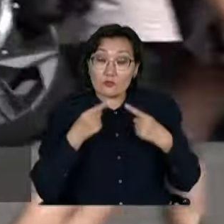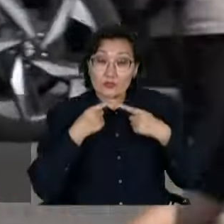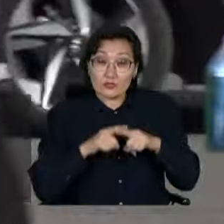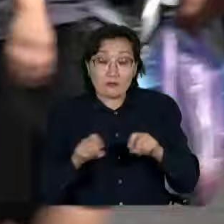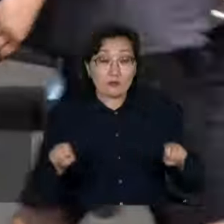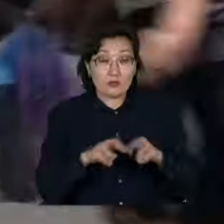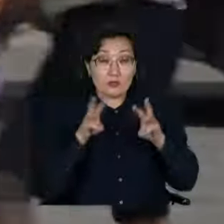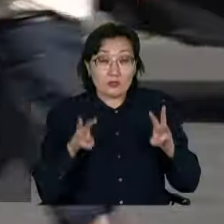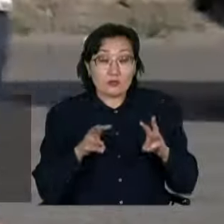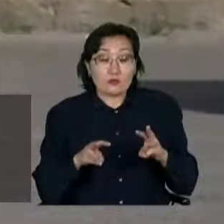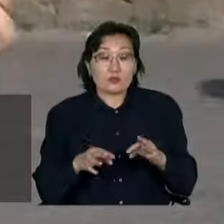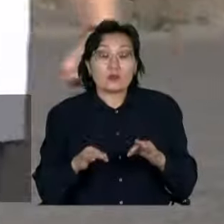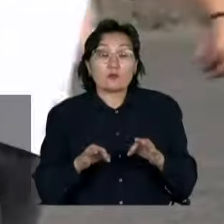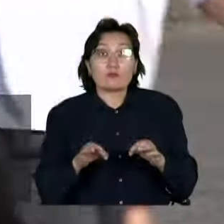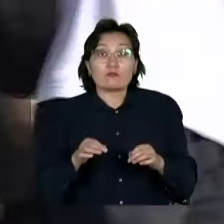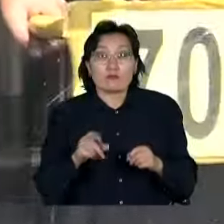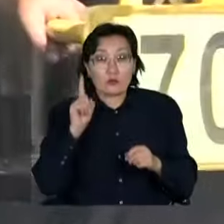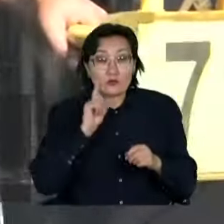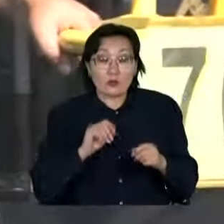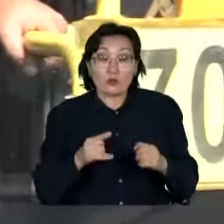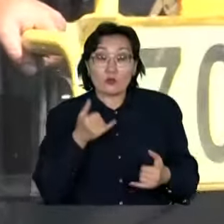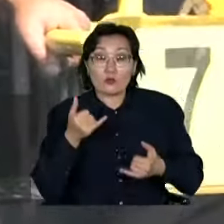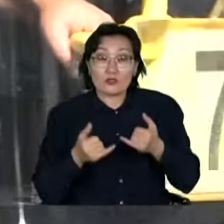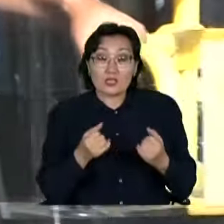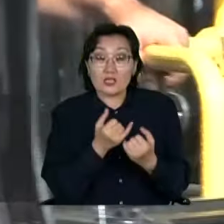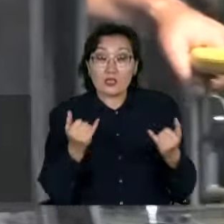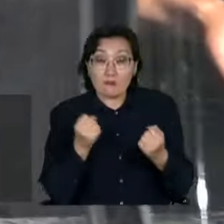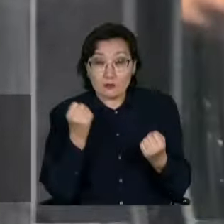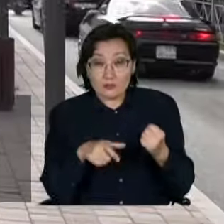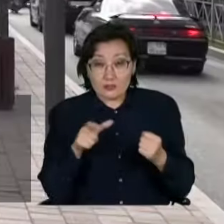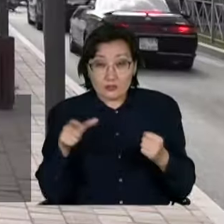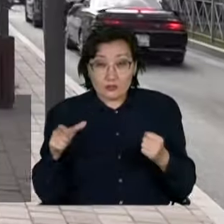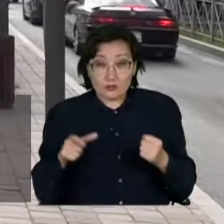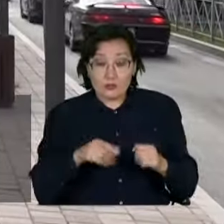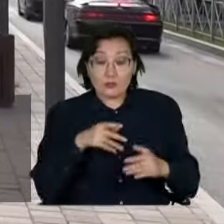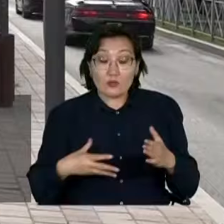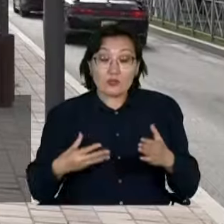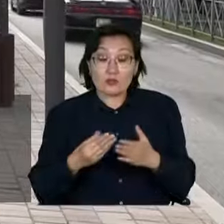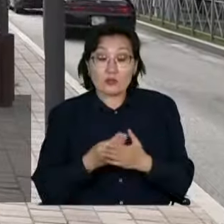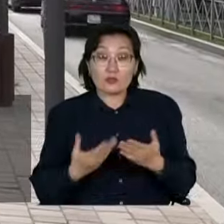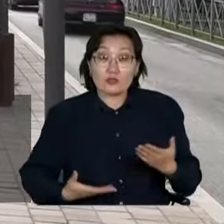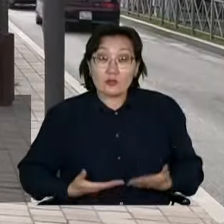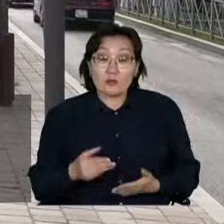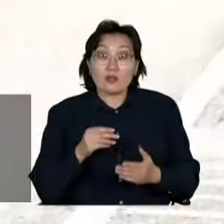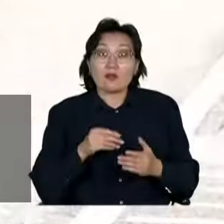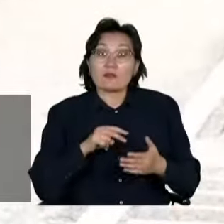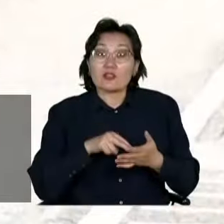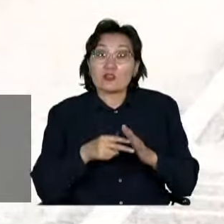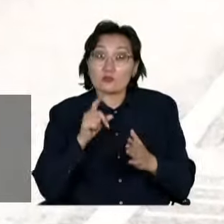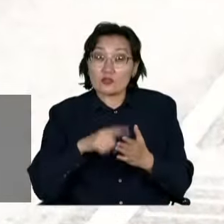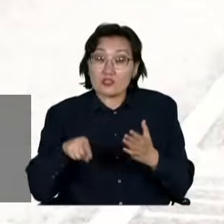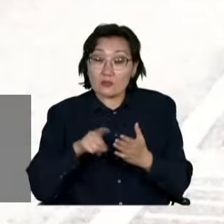и обеспечивать привлекательные условия для водителей, обещают в управлении гормобильности. Оплату наличными при этом намерены отменить. По